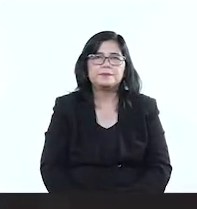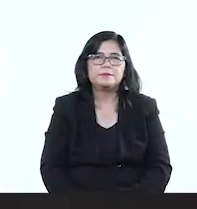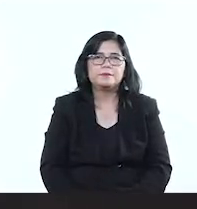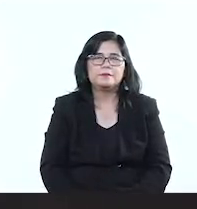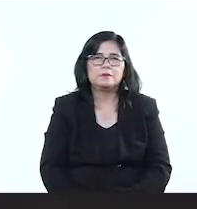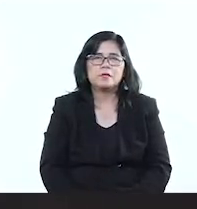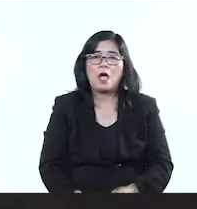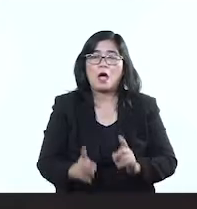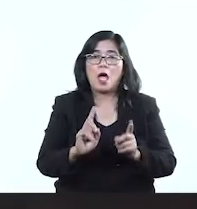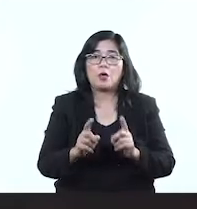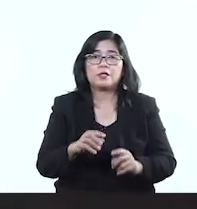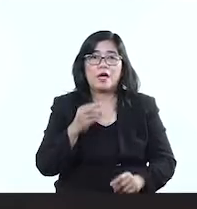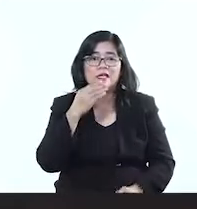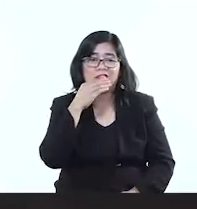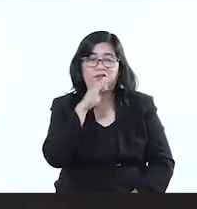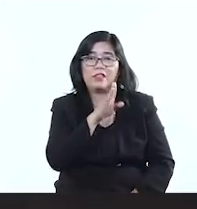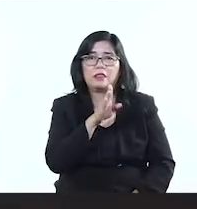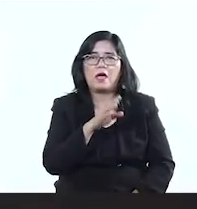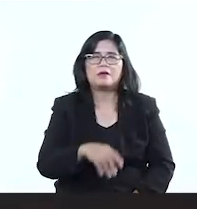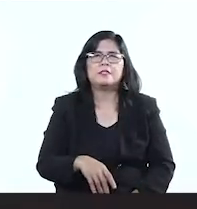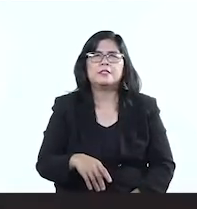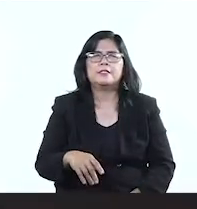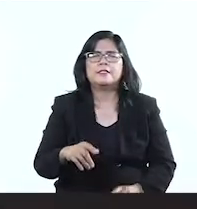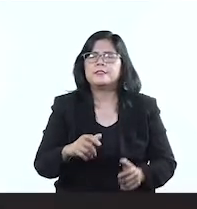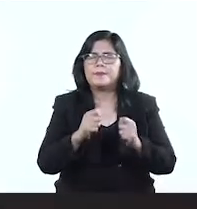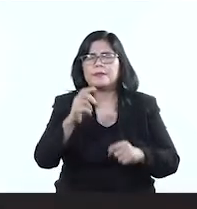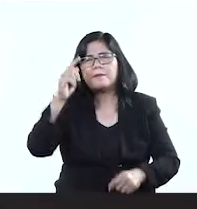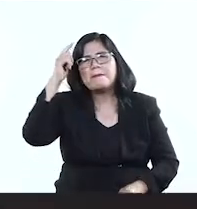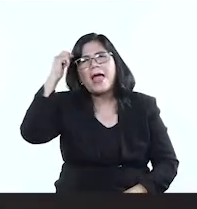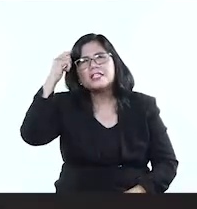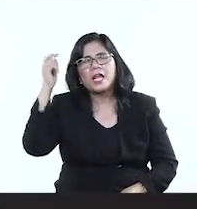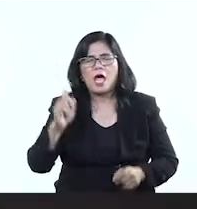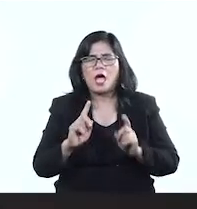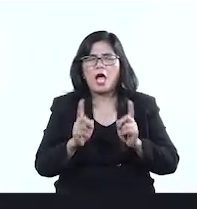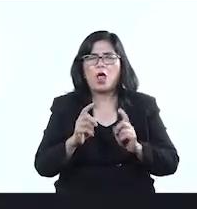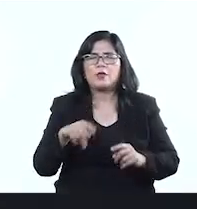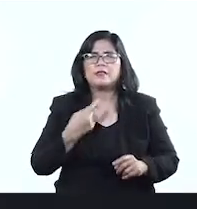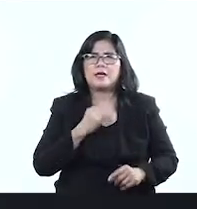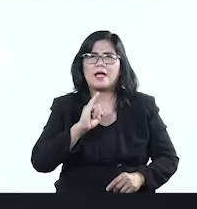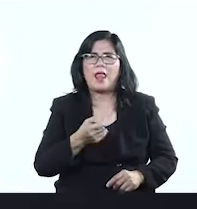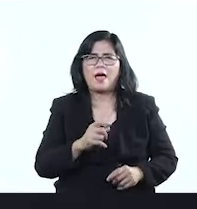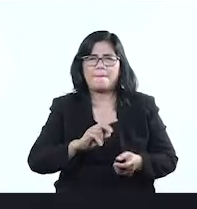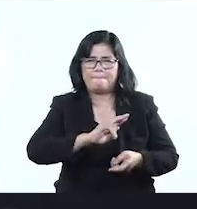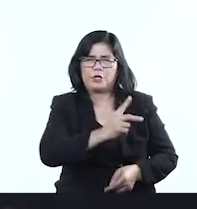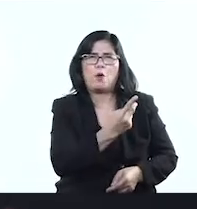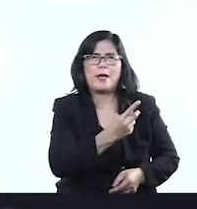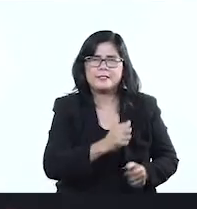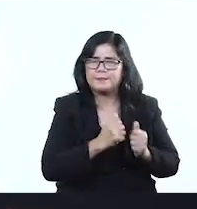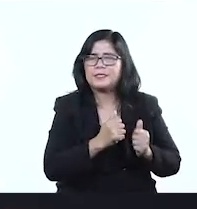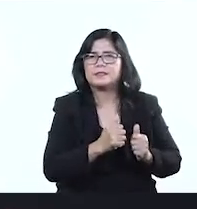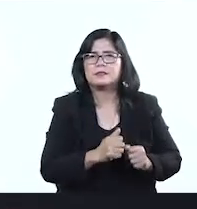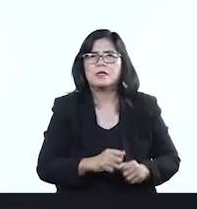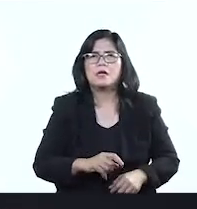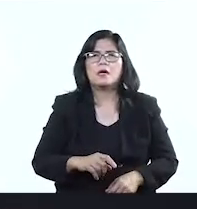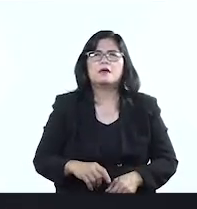Hai jadi kalau kita difitnah cepat belajar Hai kalau memang itu karena kesalahan kita bertobat Hai kalau Vitae itu